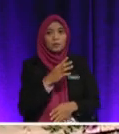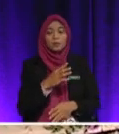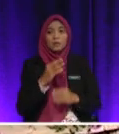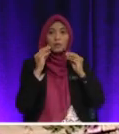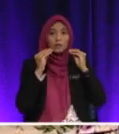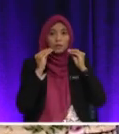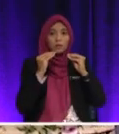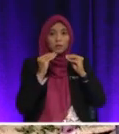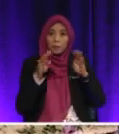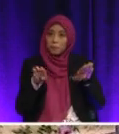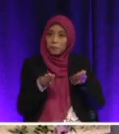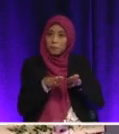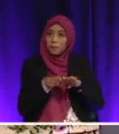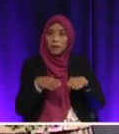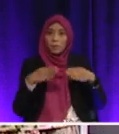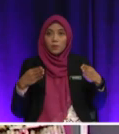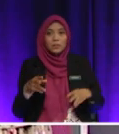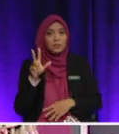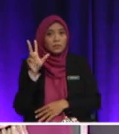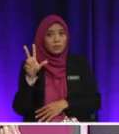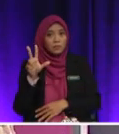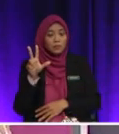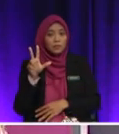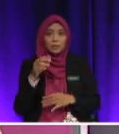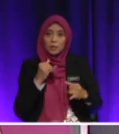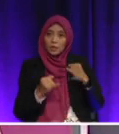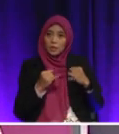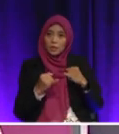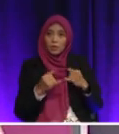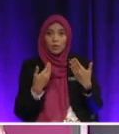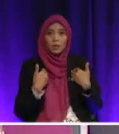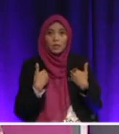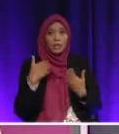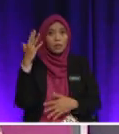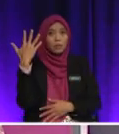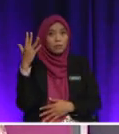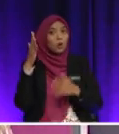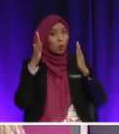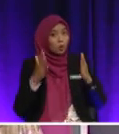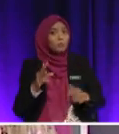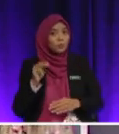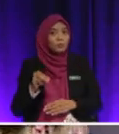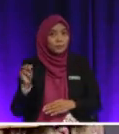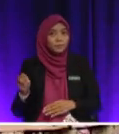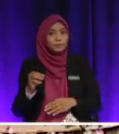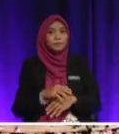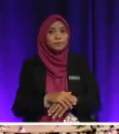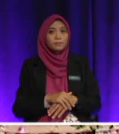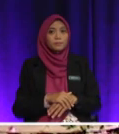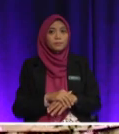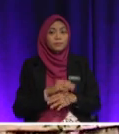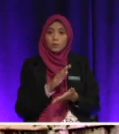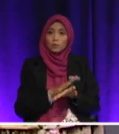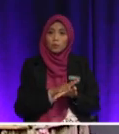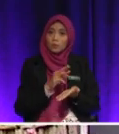sebagai bahasa ketiga ya secuilnya terdapat 15 orang murid dan yang ketiga Sekolah Menengah menggunakan